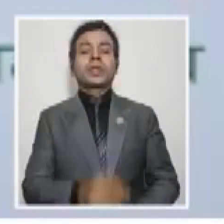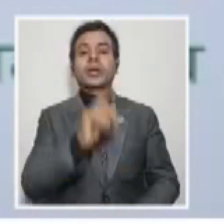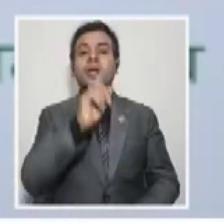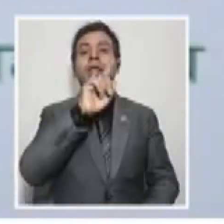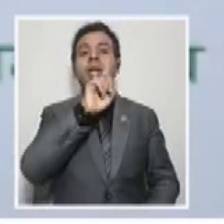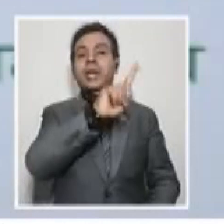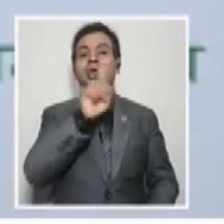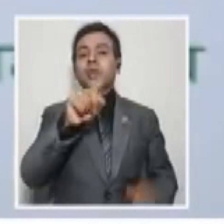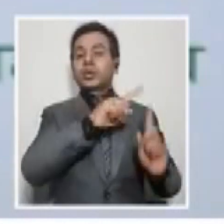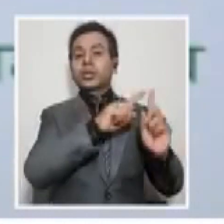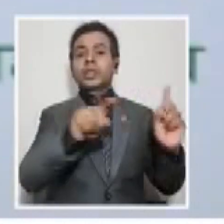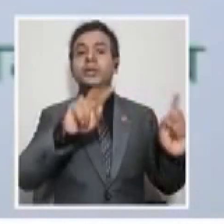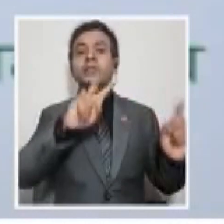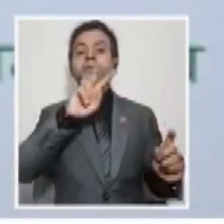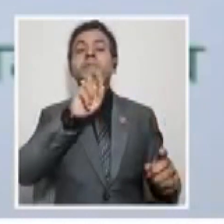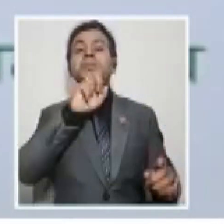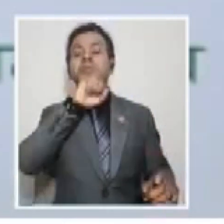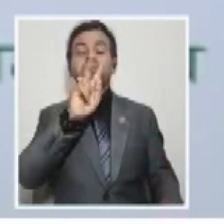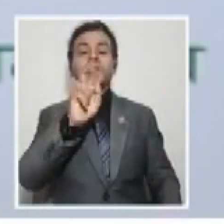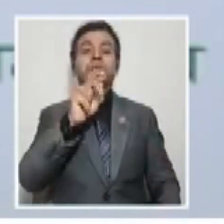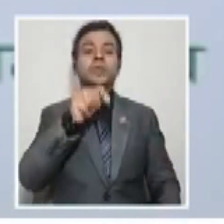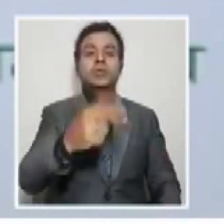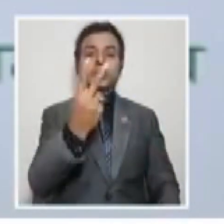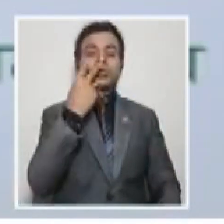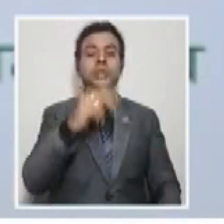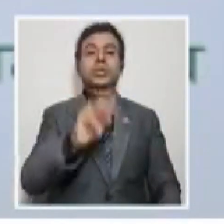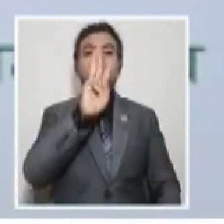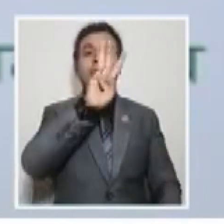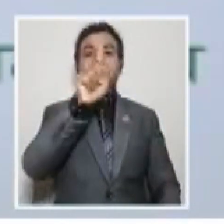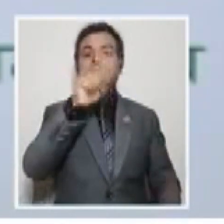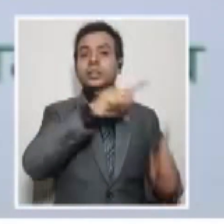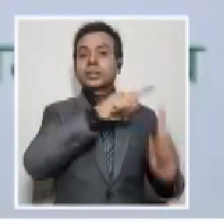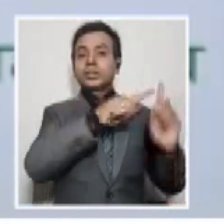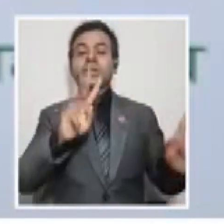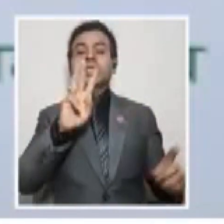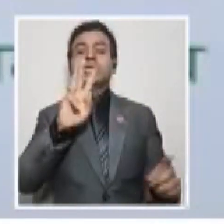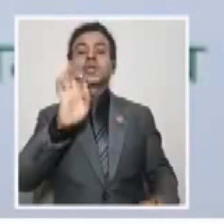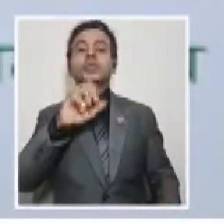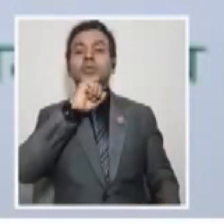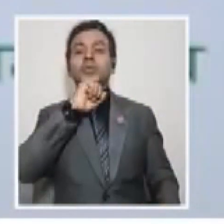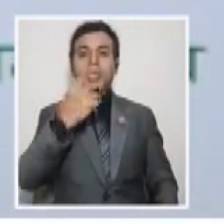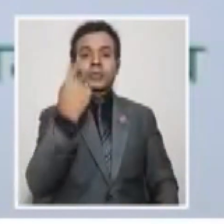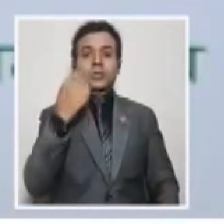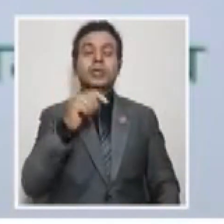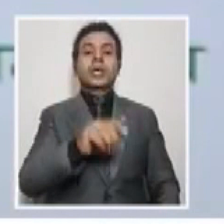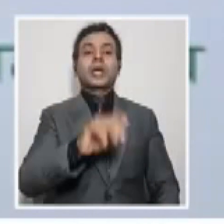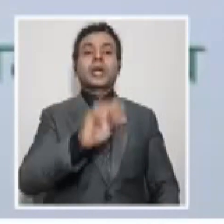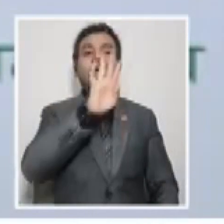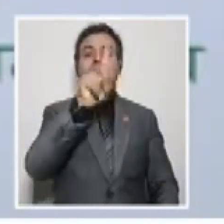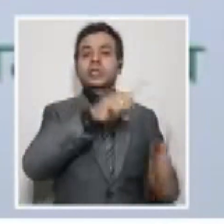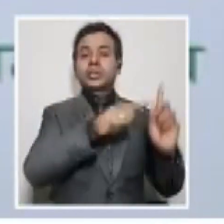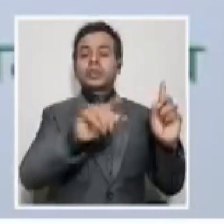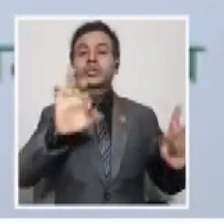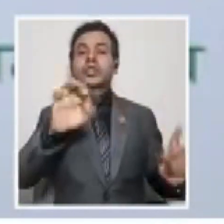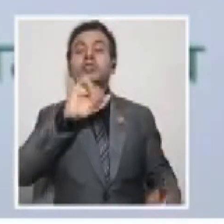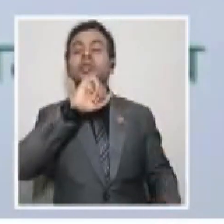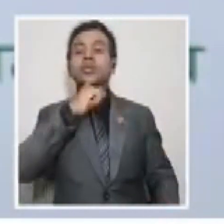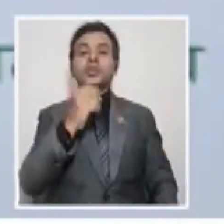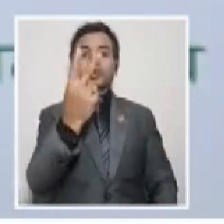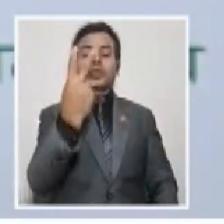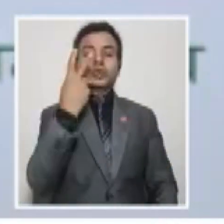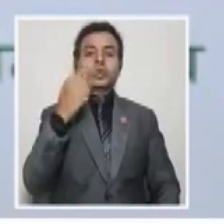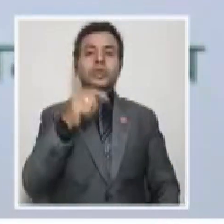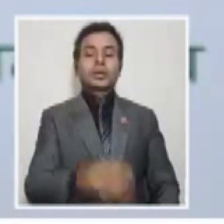31 থেকে 40 বছরের মধ্যে 1 জন, 41 থেকে 50 বছরের মধ্যে 2 জন, আগে বলেছি 51 থেকে 60 বছরের মধ্যে সর্বাধিক 10 জন,